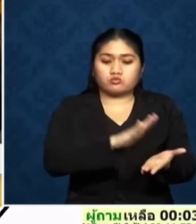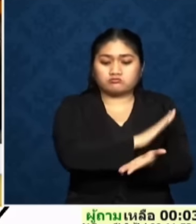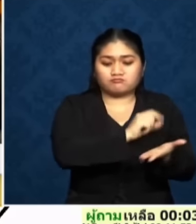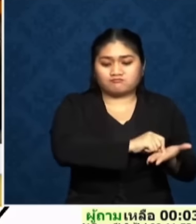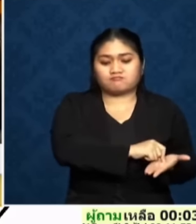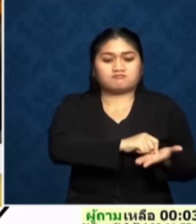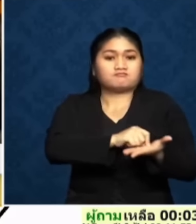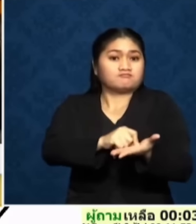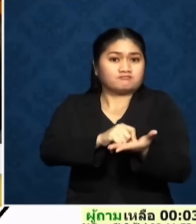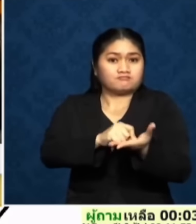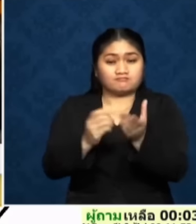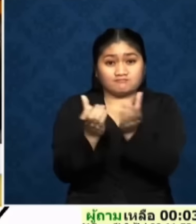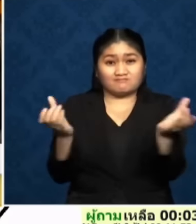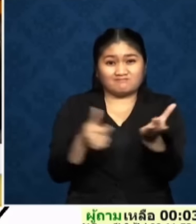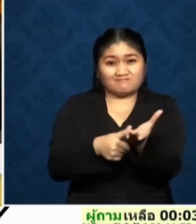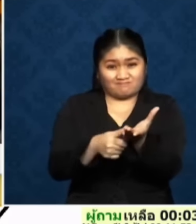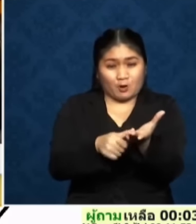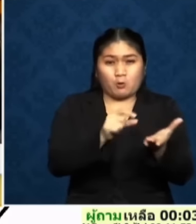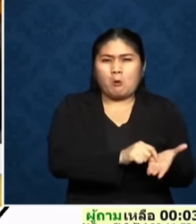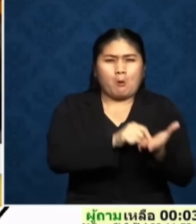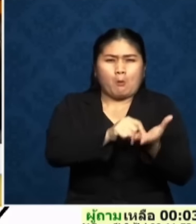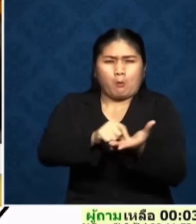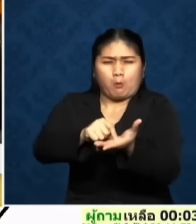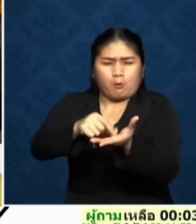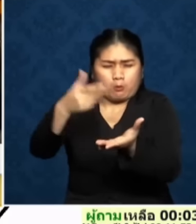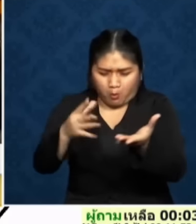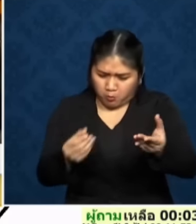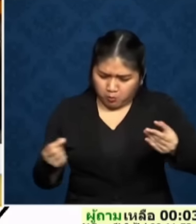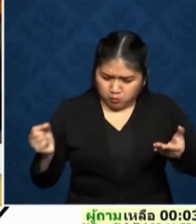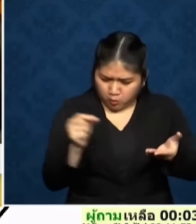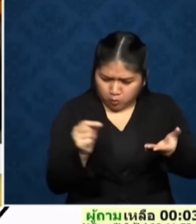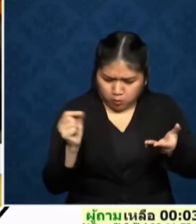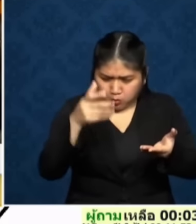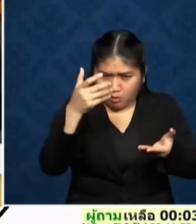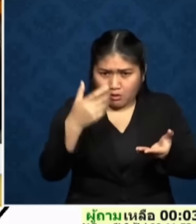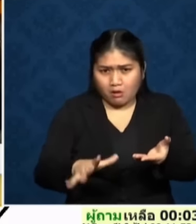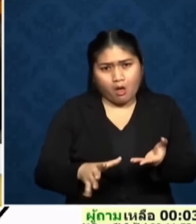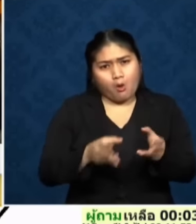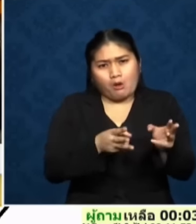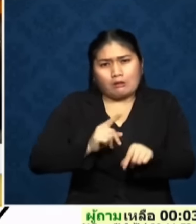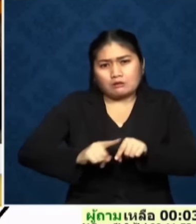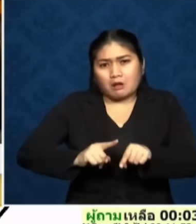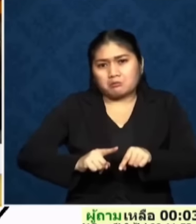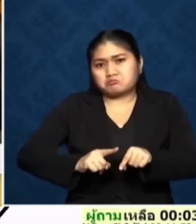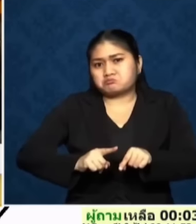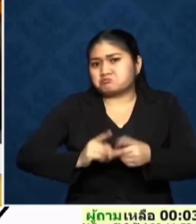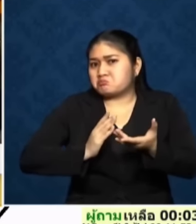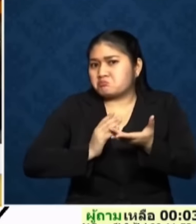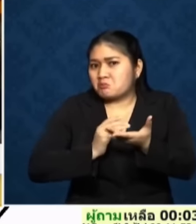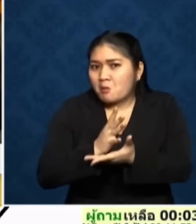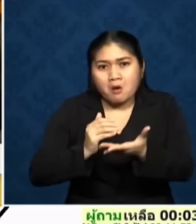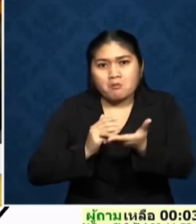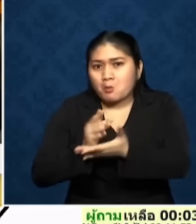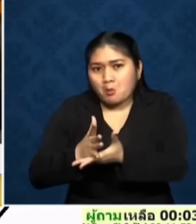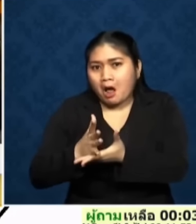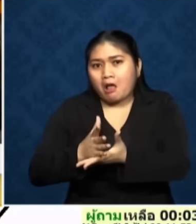นี่ยเรายื่นมาหลายครั้งหลายวิธีแล้วทุกครั้งก็ไม่เคยผ่านได้ไม่เคยแก้ไ